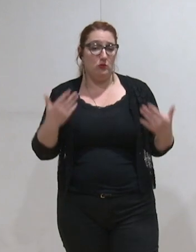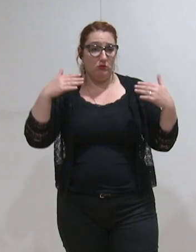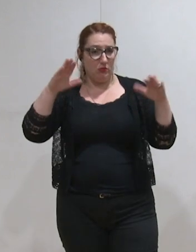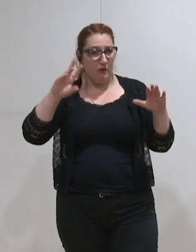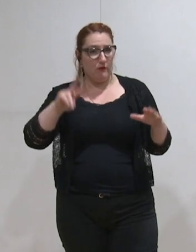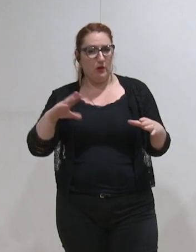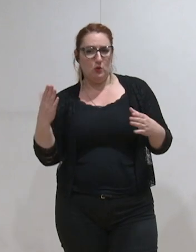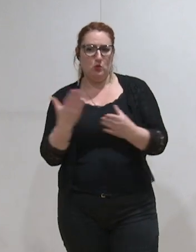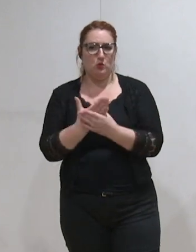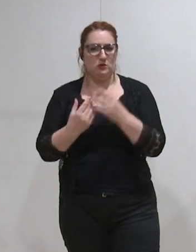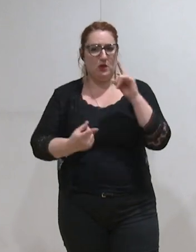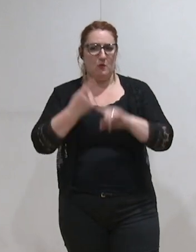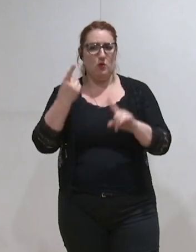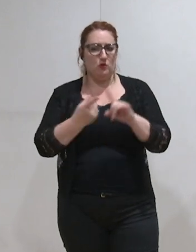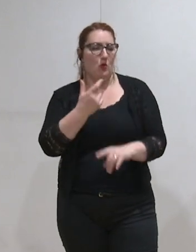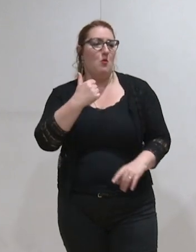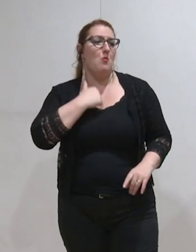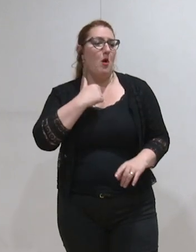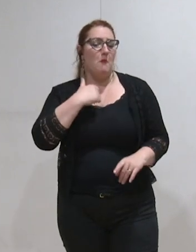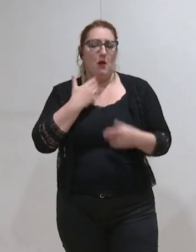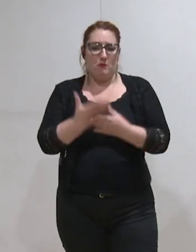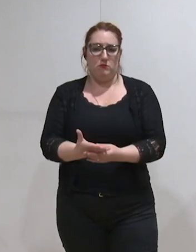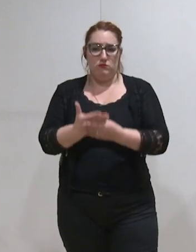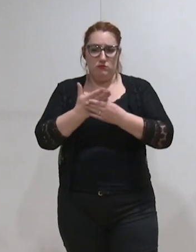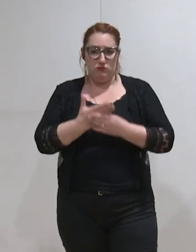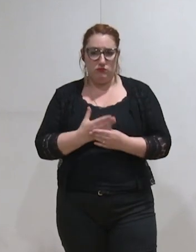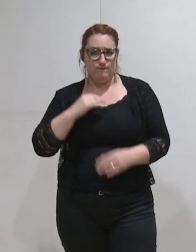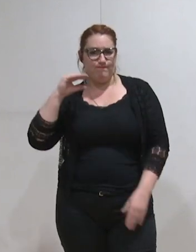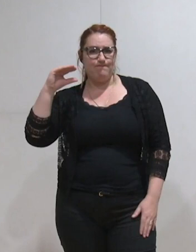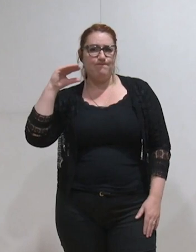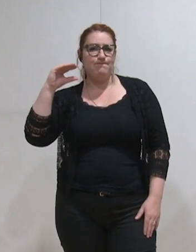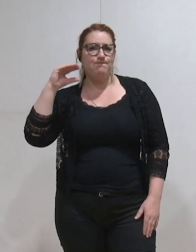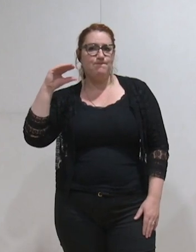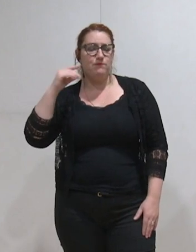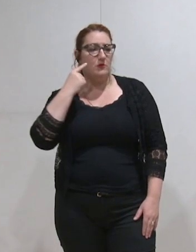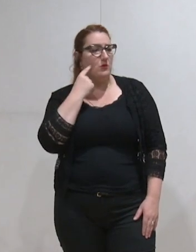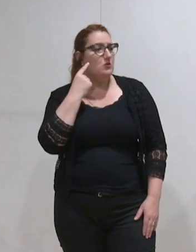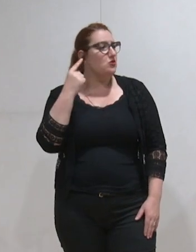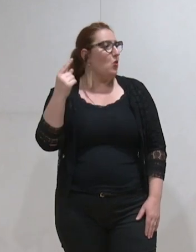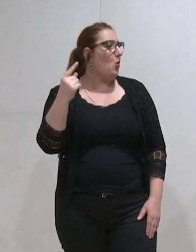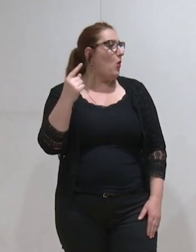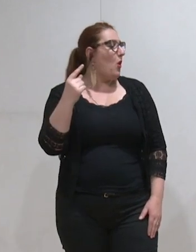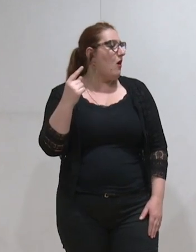il me semble assez important je je l'ai eu aussi en imprimé je crois qu'il fait quand même plusieurs